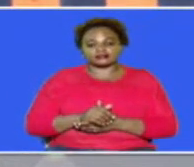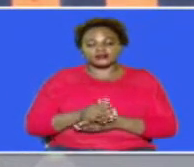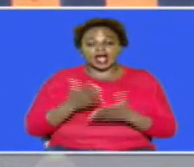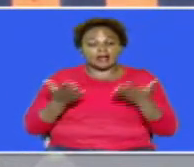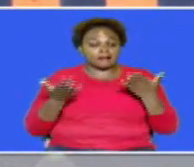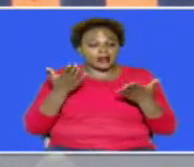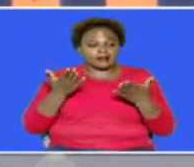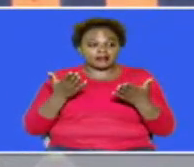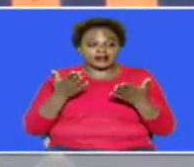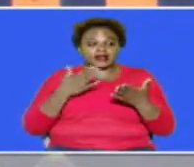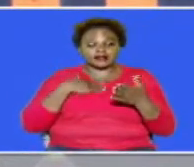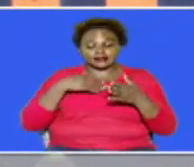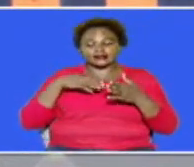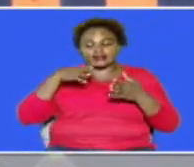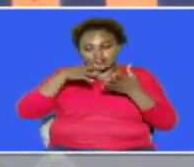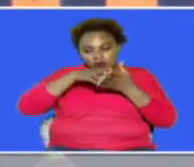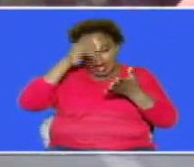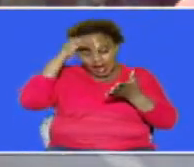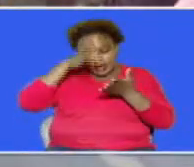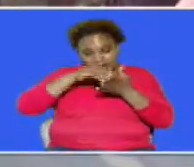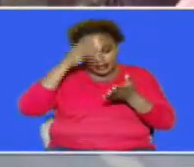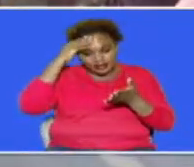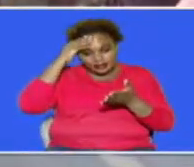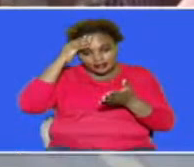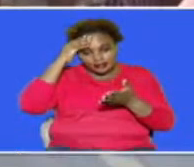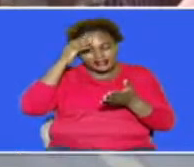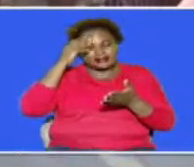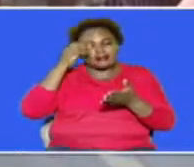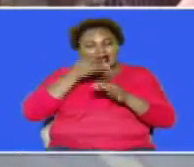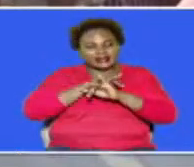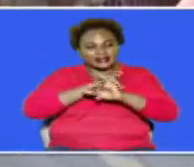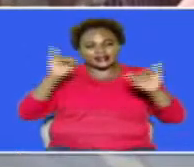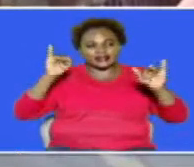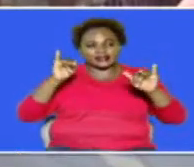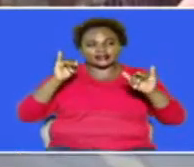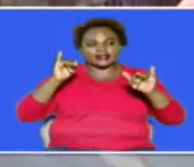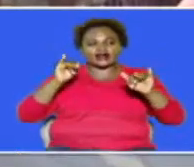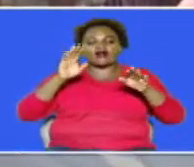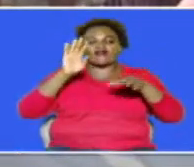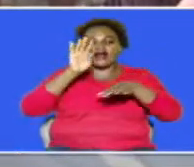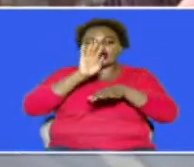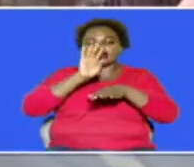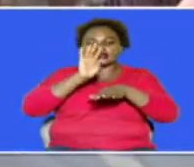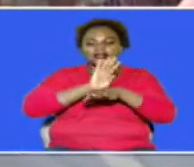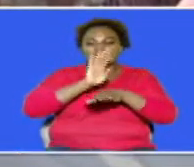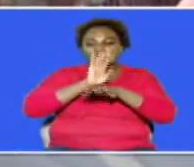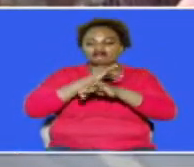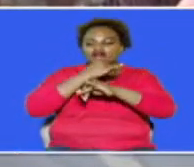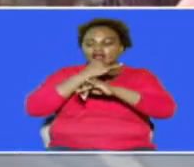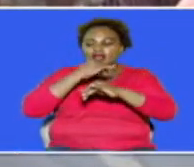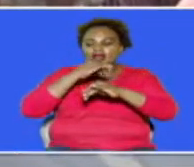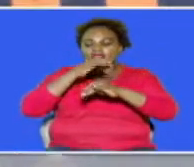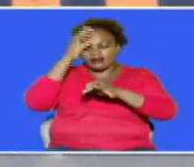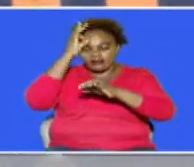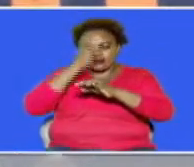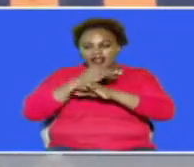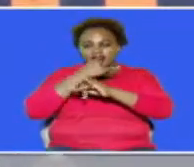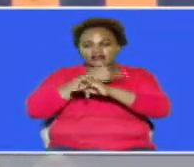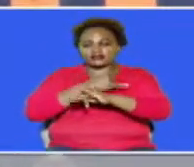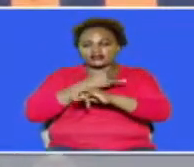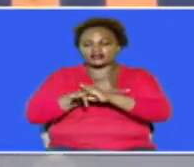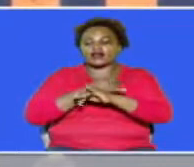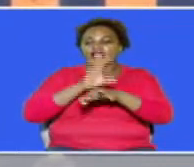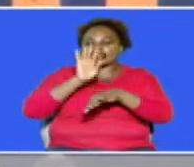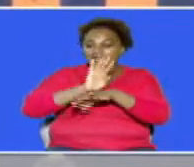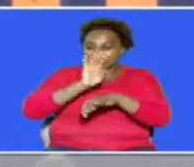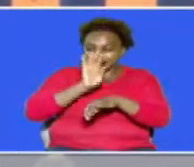Maybe I need to be schooled, you know? The centrality of our religious institutions, the centrality of the